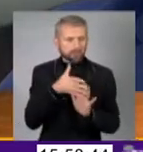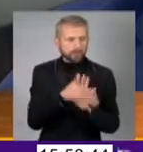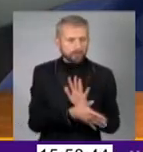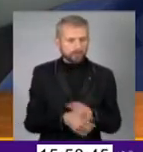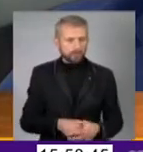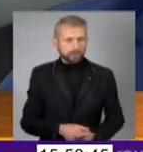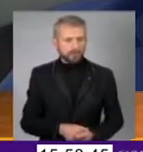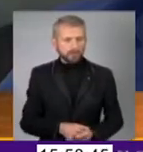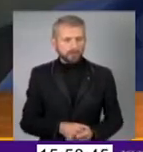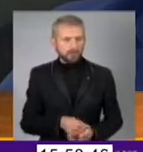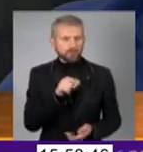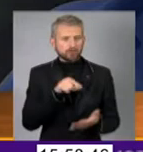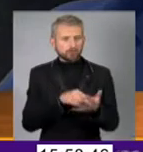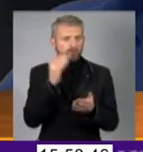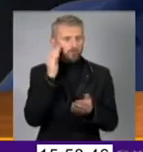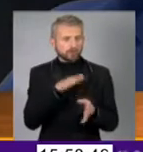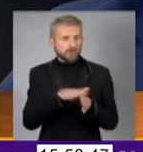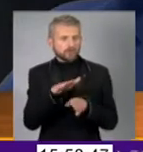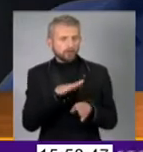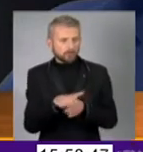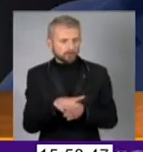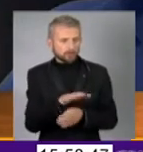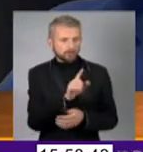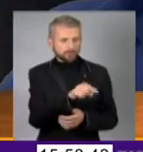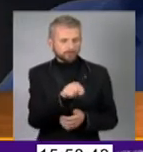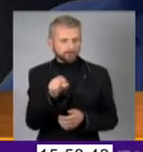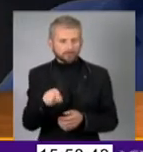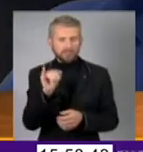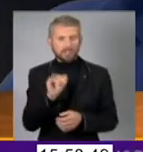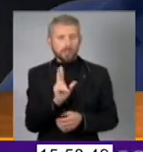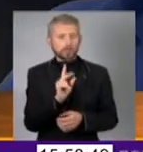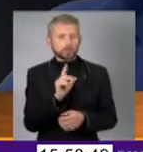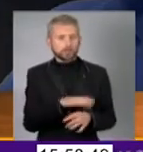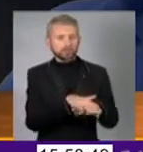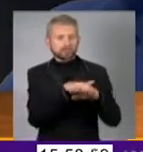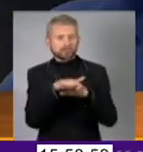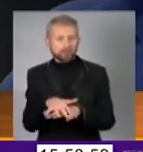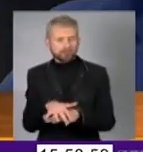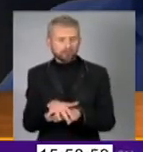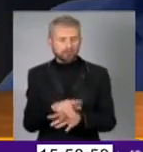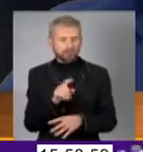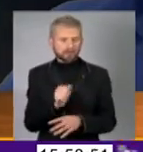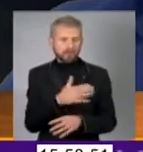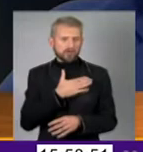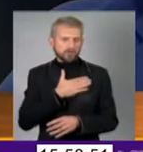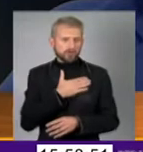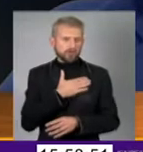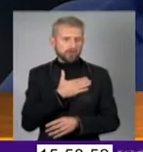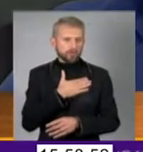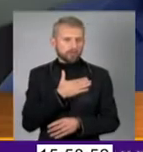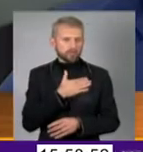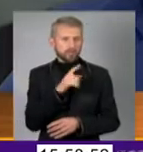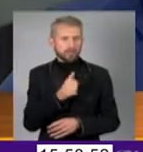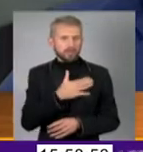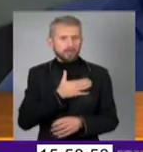угу. З точки зору реалізовані в об'єктах. І другий транш, який за нашими, скажімо так, за нашою роботою,